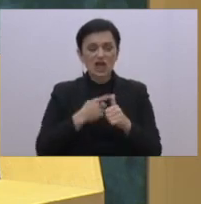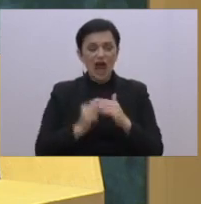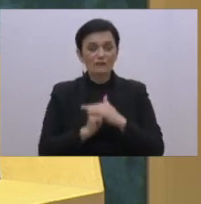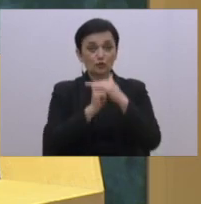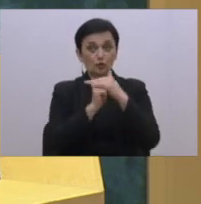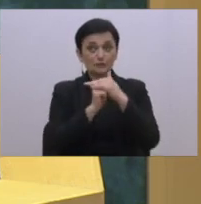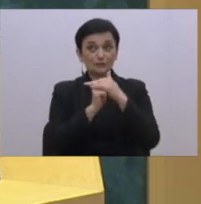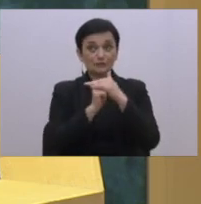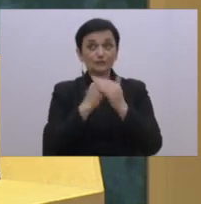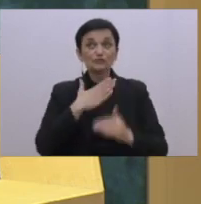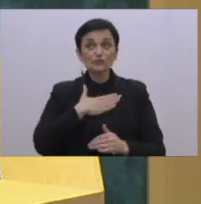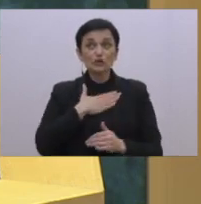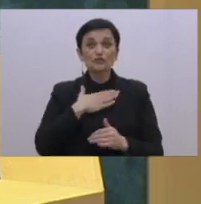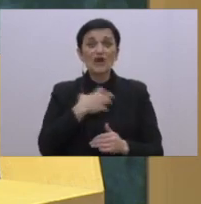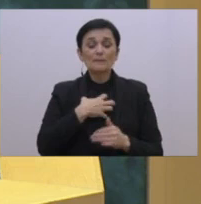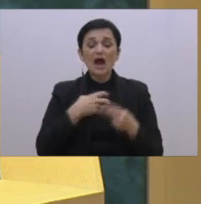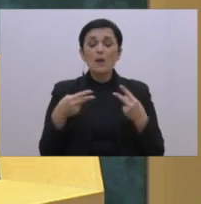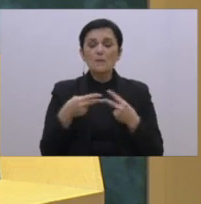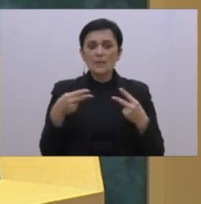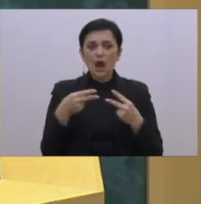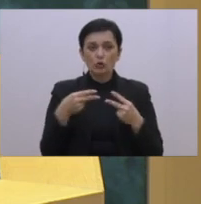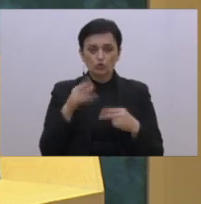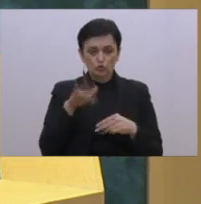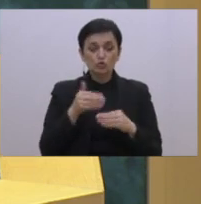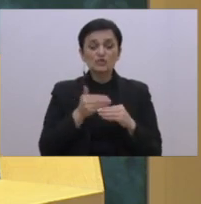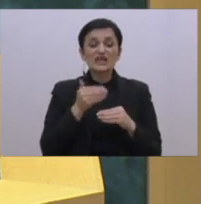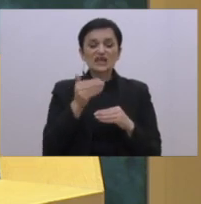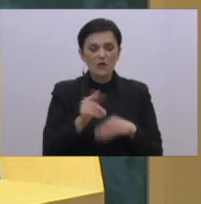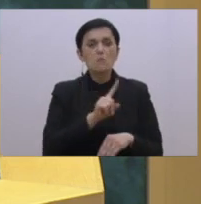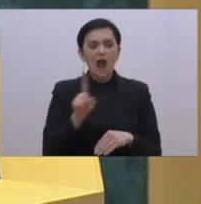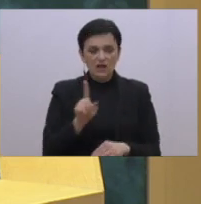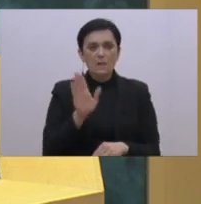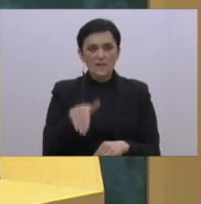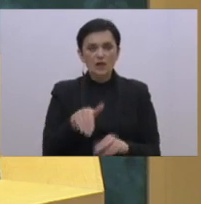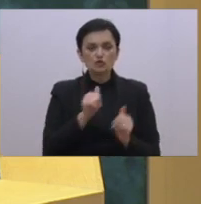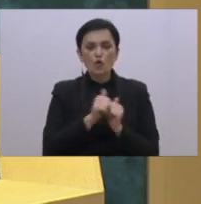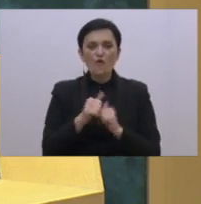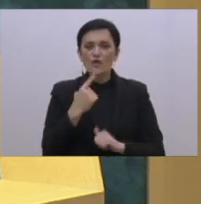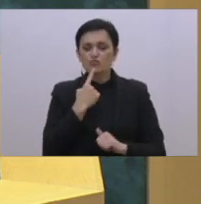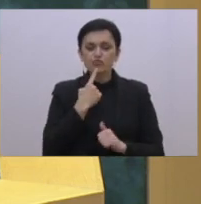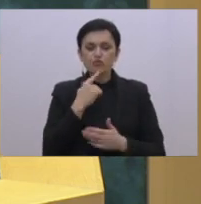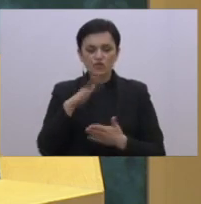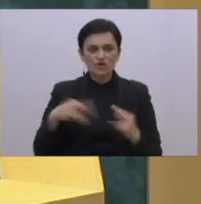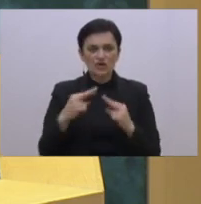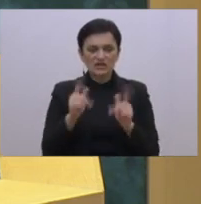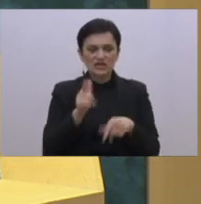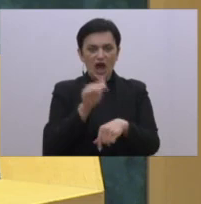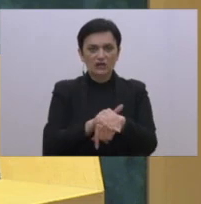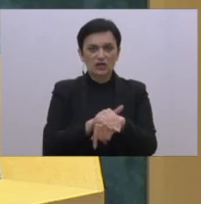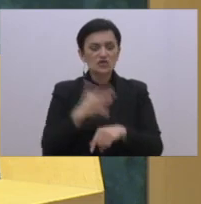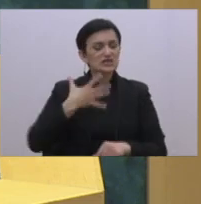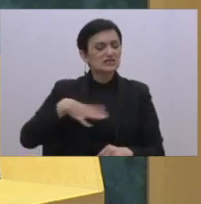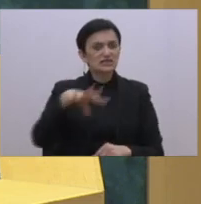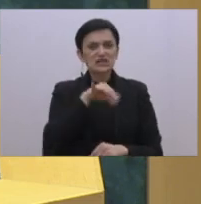ავტორიტეტი. ჩვენმა სტრატეგიულმა პარტნიორებმა, თუმცა დაგვიანებით, მაგრამ მაინც, ყოველგვარი ეჭვის გარეშე დაადასტურეს, რომ